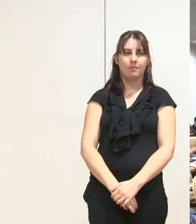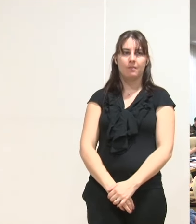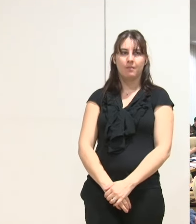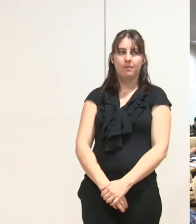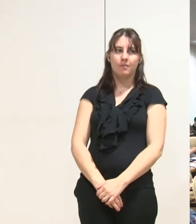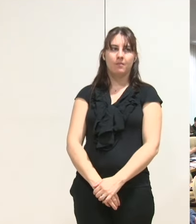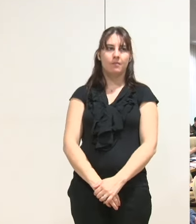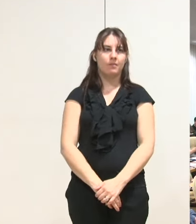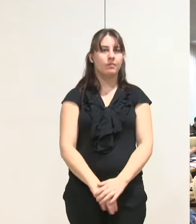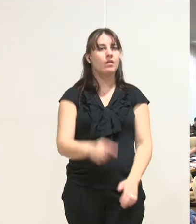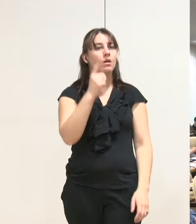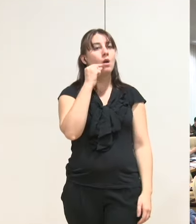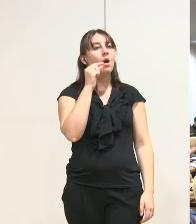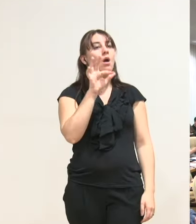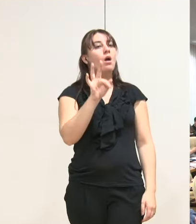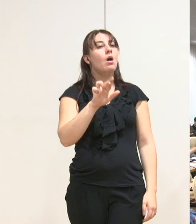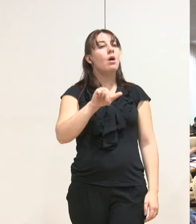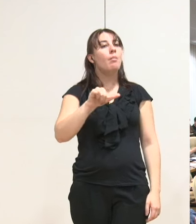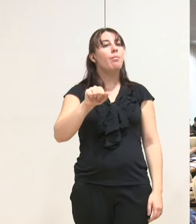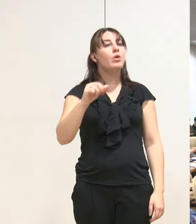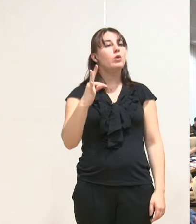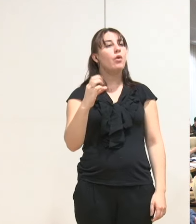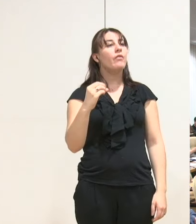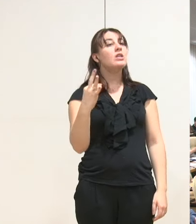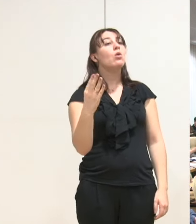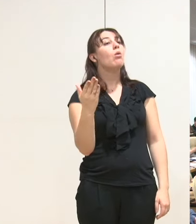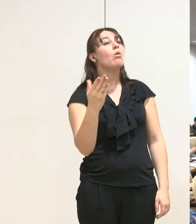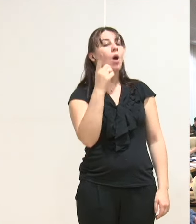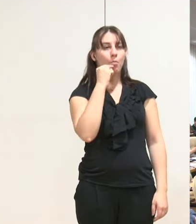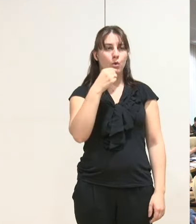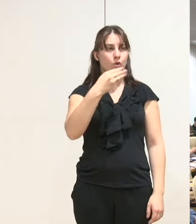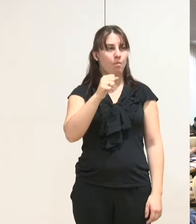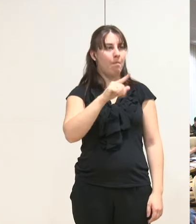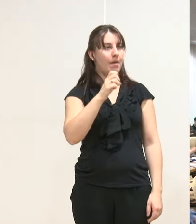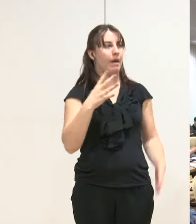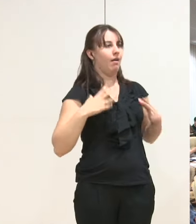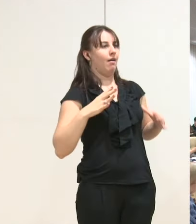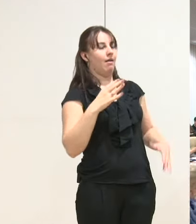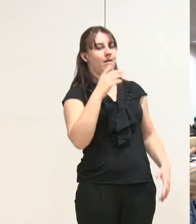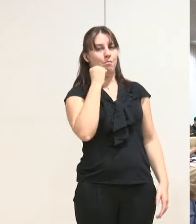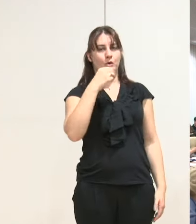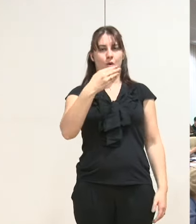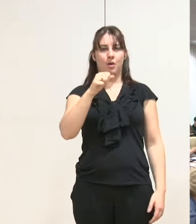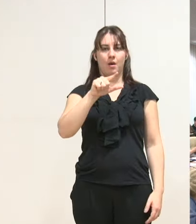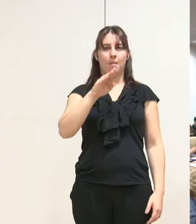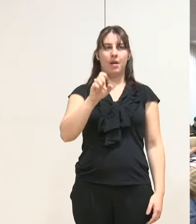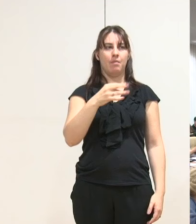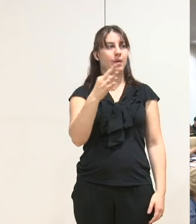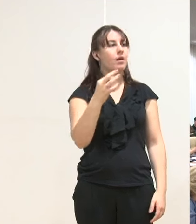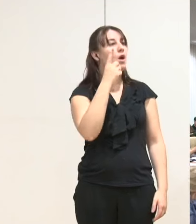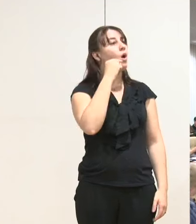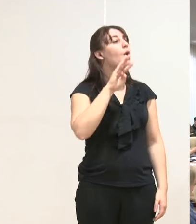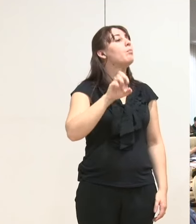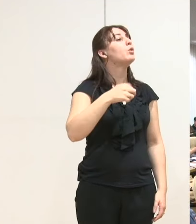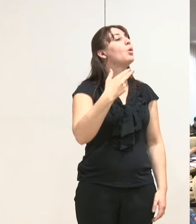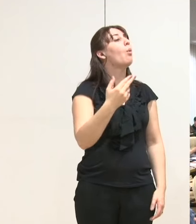question monsieur fristo monsieur malb allez très bien je s que Monsieur Bron ne voulait plus poser de